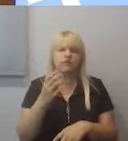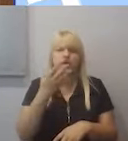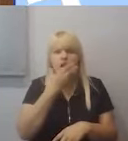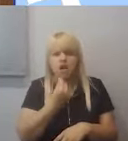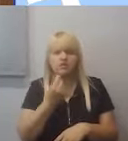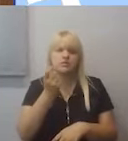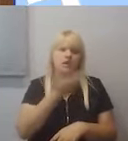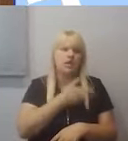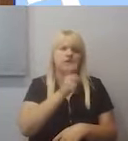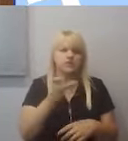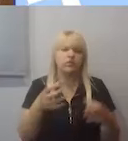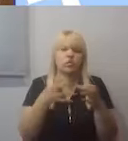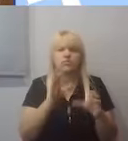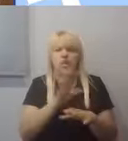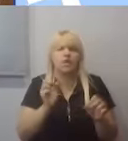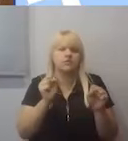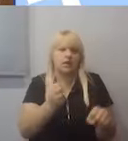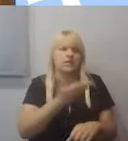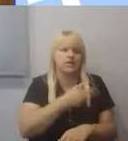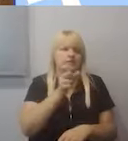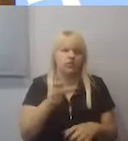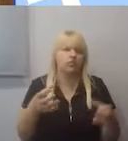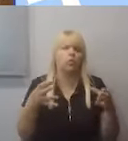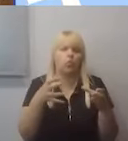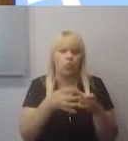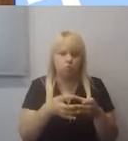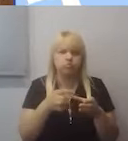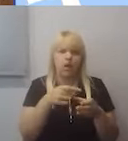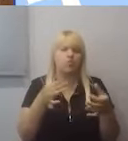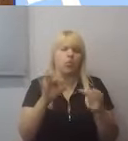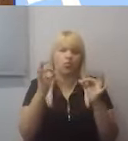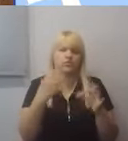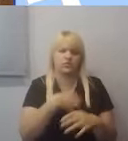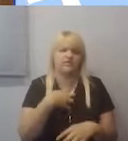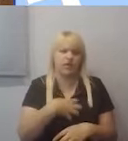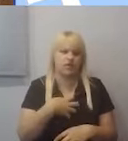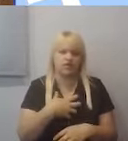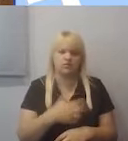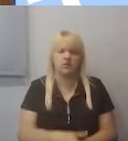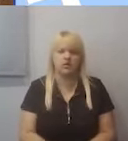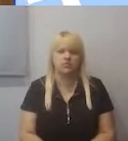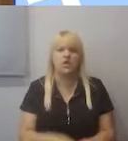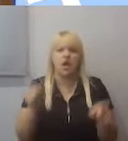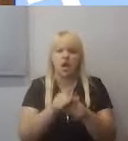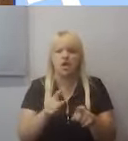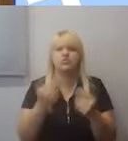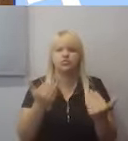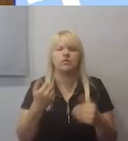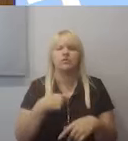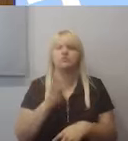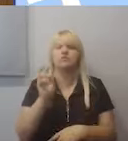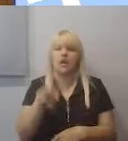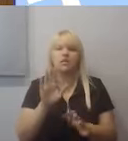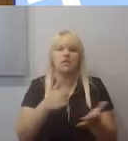neaizsargāko iedzīvotāju grupu būtiskākās vajadzības es arī tieši šodien nācu tāpēc lai vērstu uzmanību ja